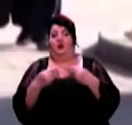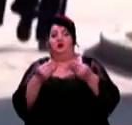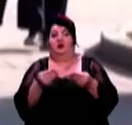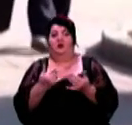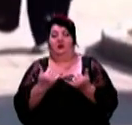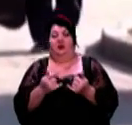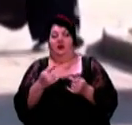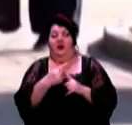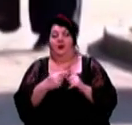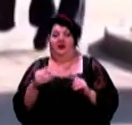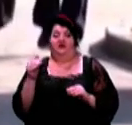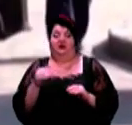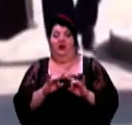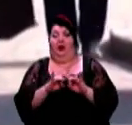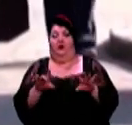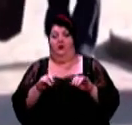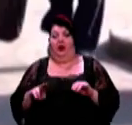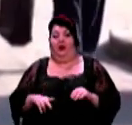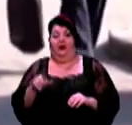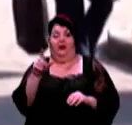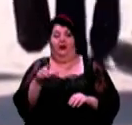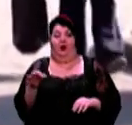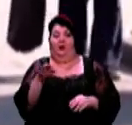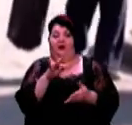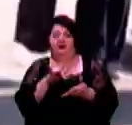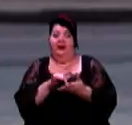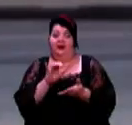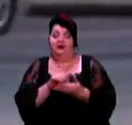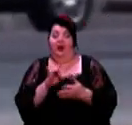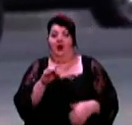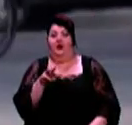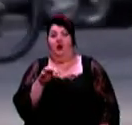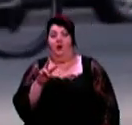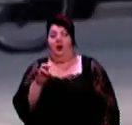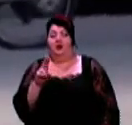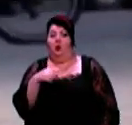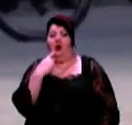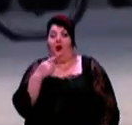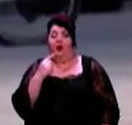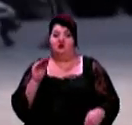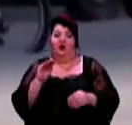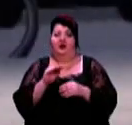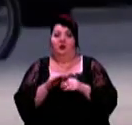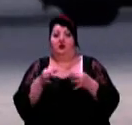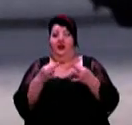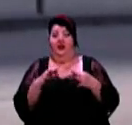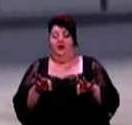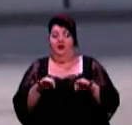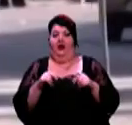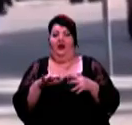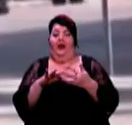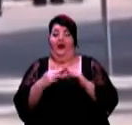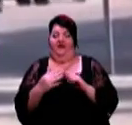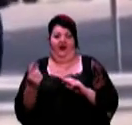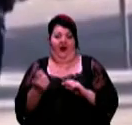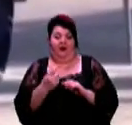500, розповідає директор обласного центру зайнятості Роман Романюк. Каже, сьогодні додалися вакансії в агросекторі, актуальною